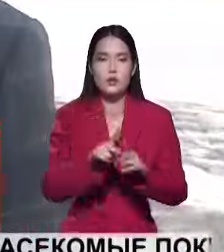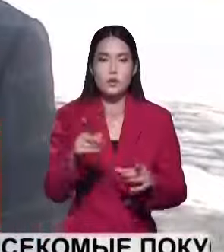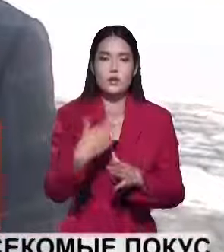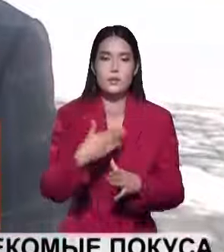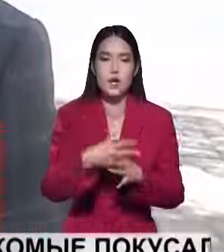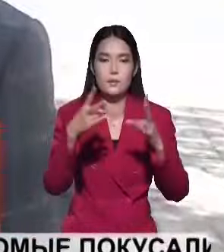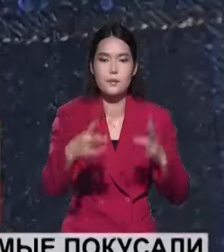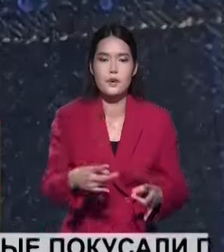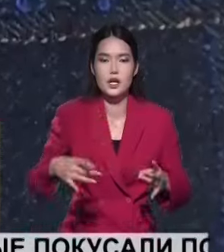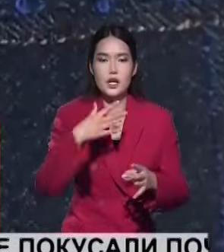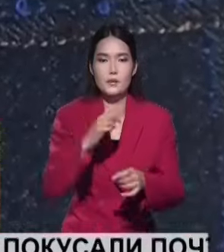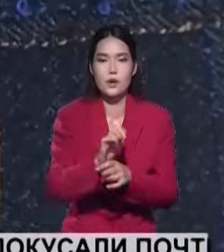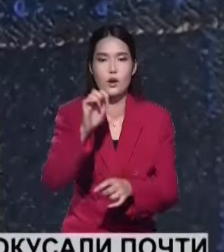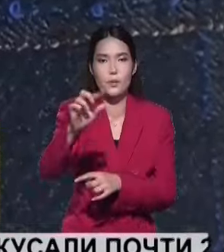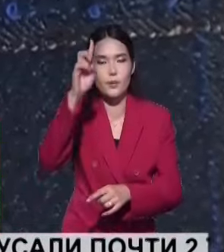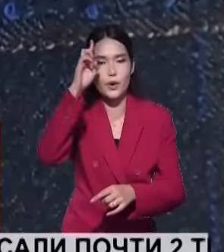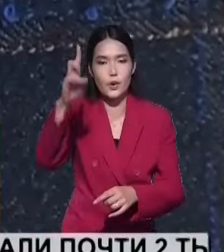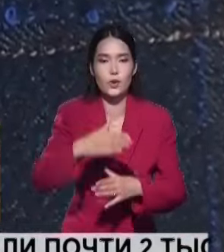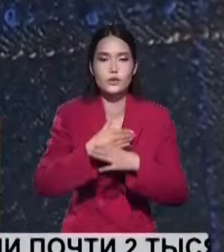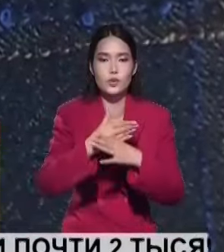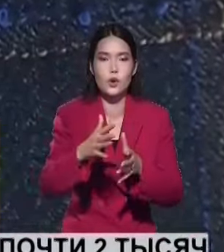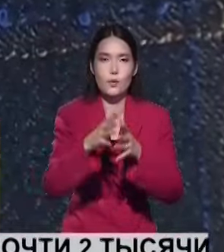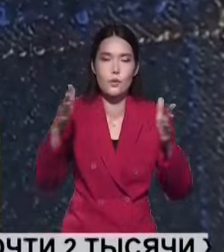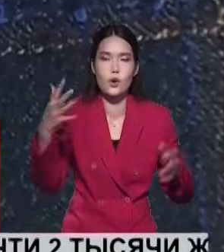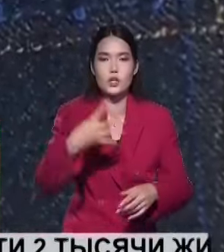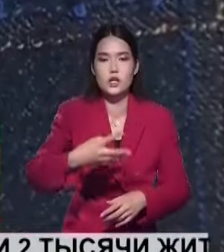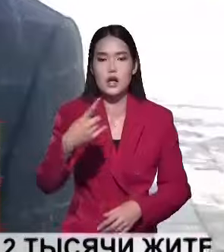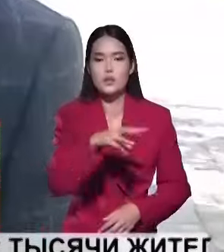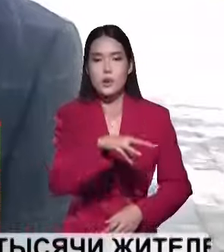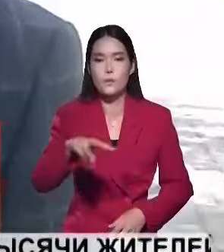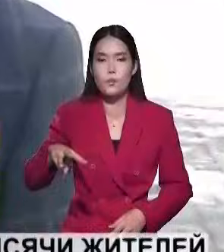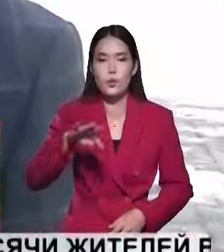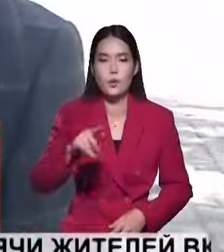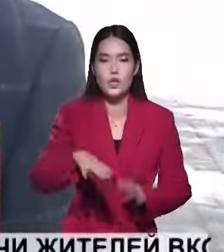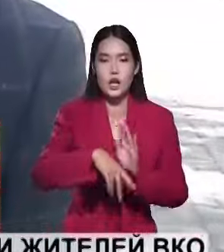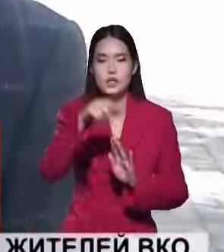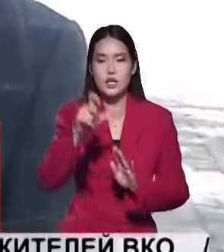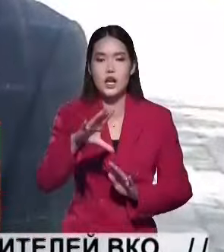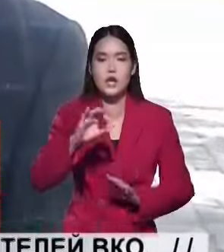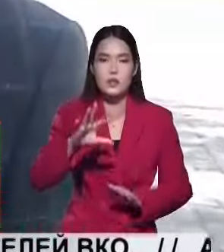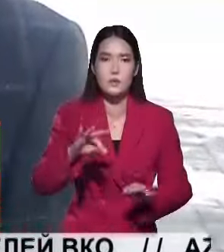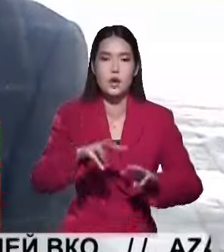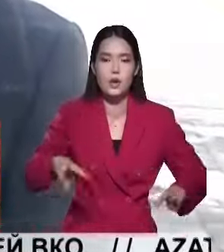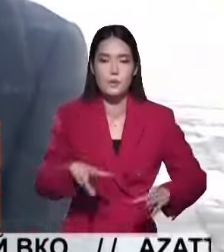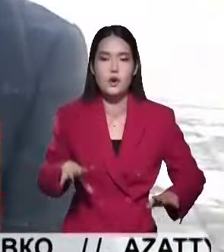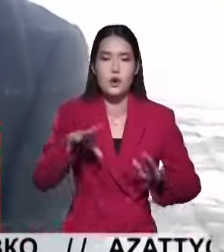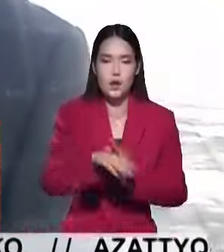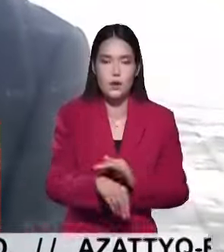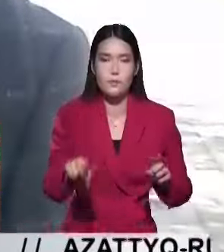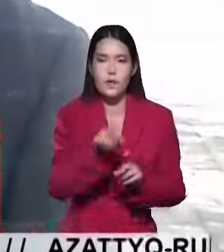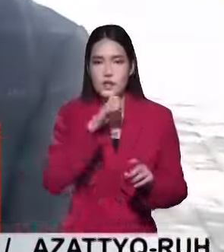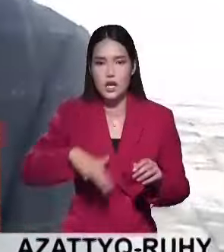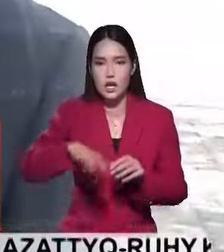регионам. Мы отправили гуманитарную помощь на сумму более 41 миллиона тенге. Депутаты всех уровней, все подключались и ездили в Северный Казахстан